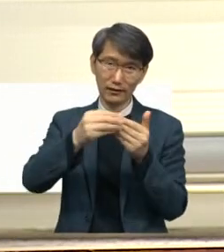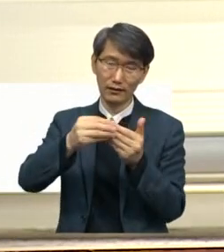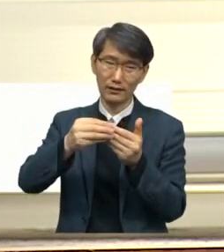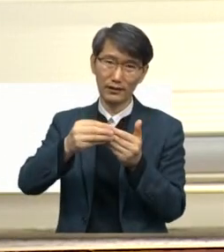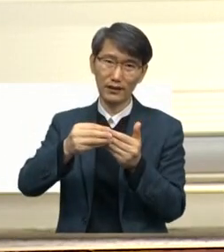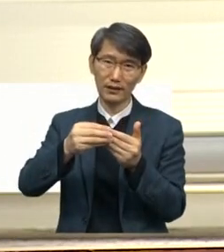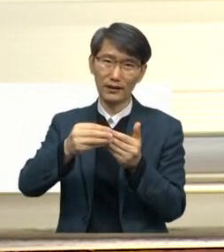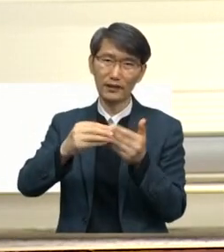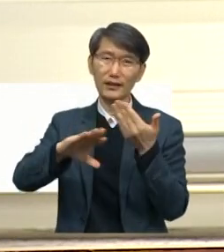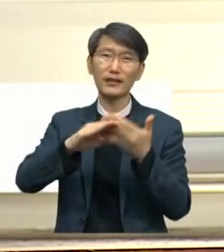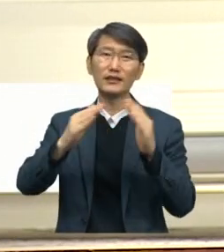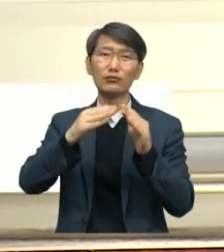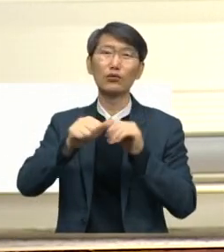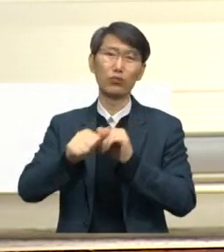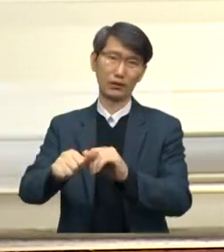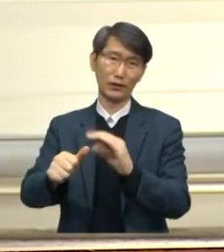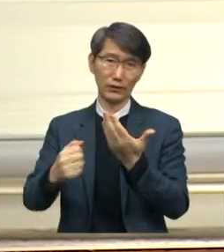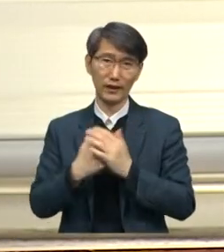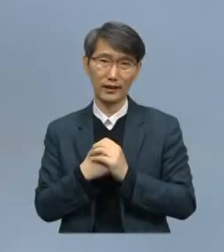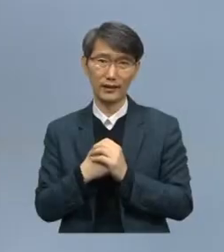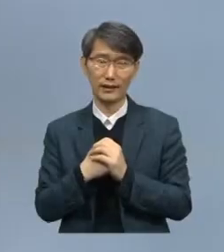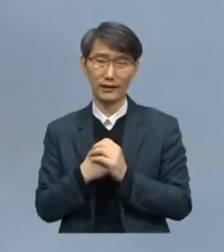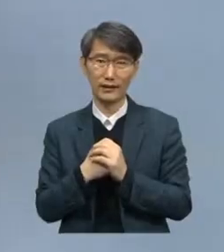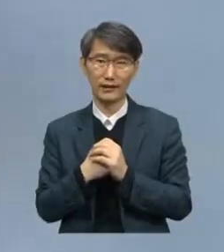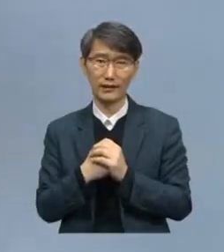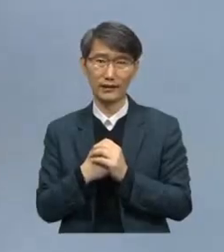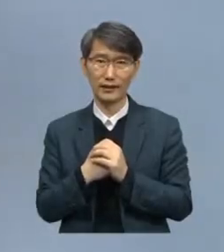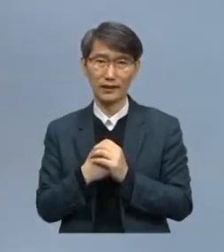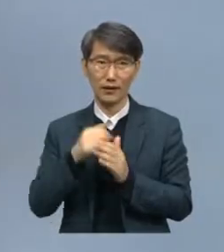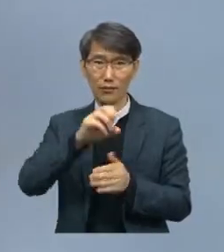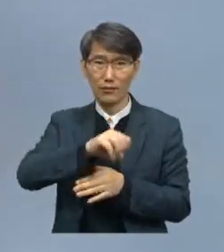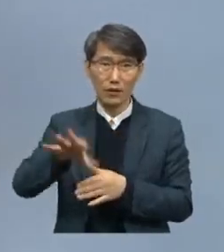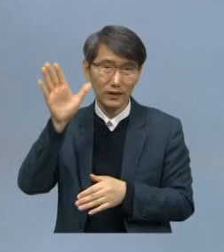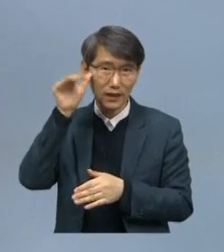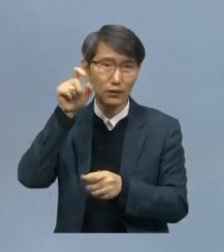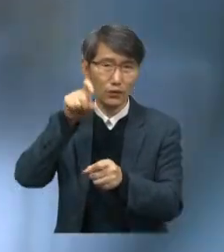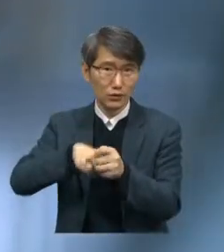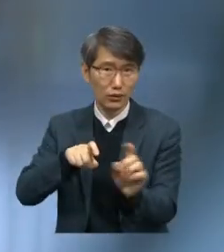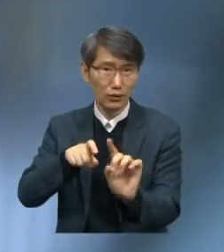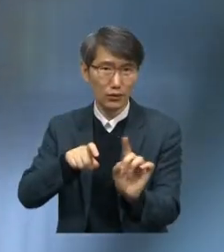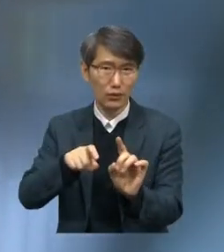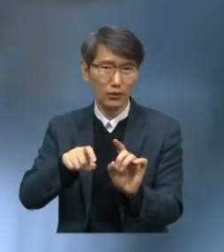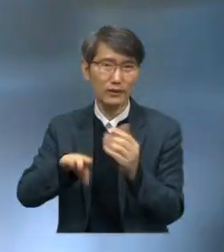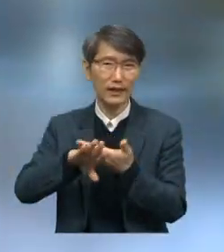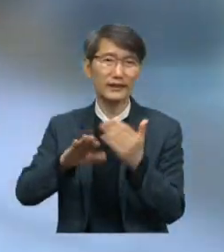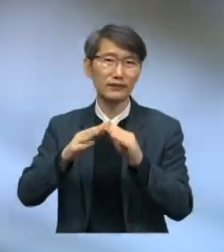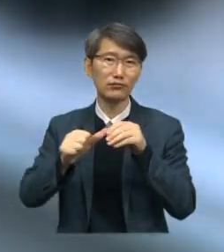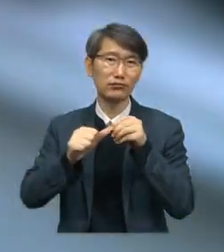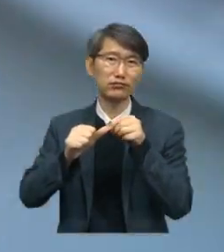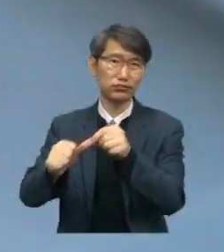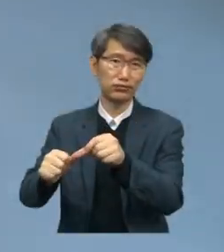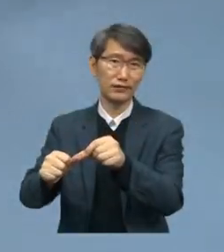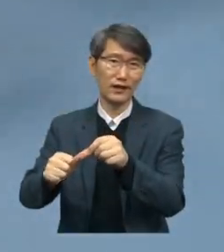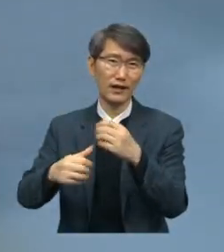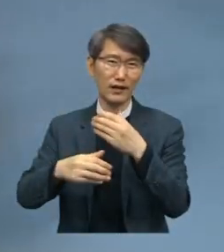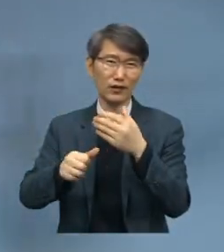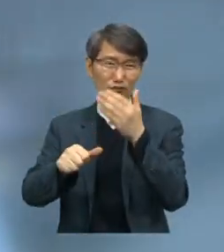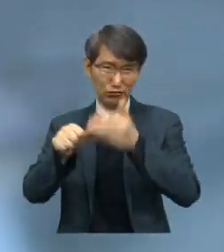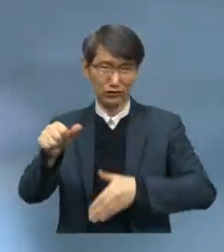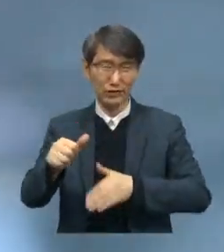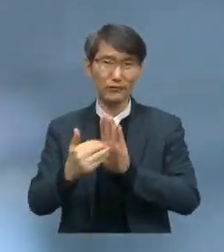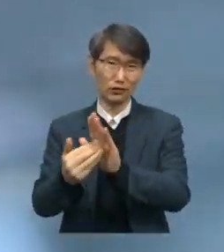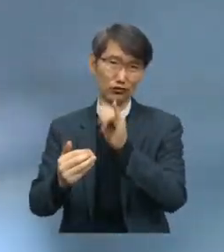있다가 입양을 보내줘야 한다. 유기견 보호의 목적은 입양입니다. 그래야 안락사를 피할 수